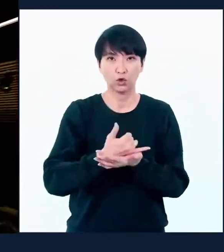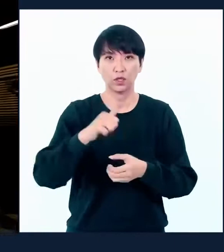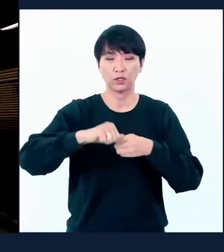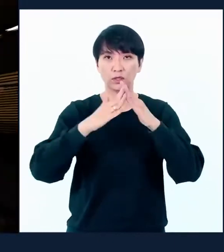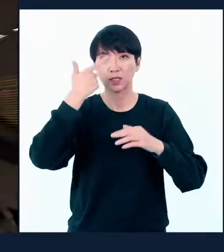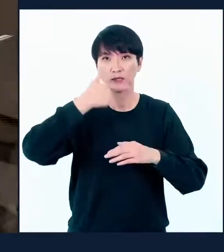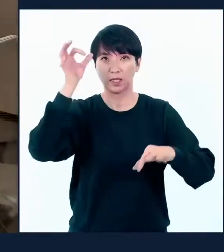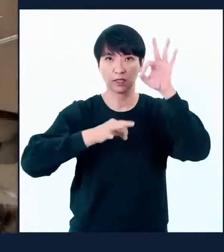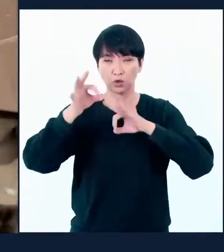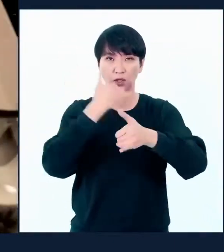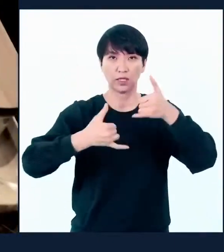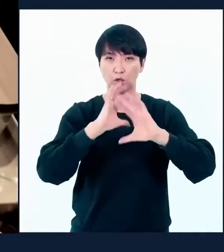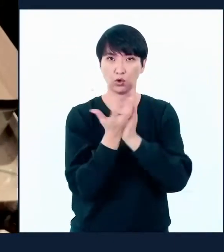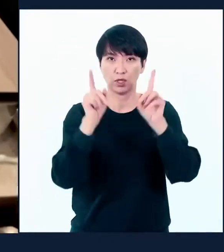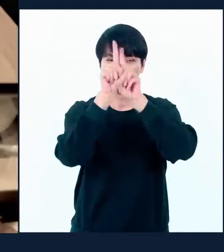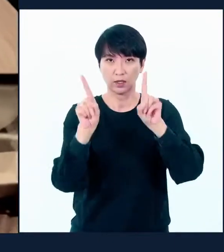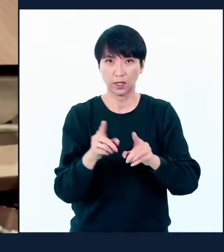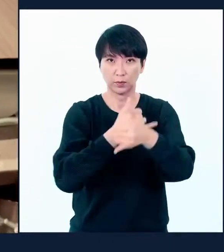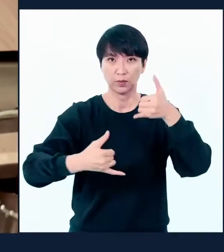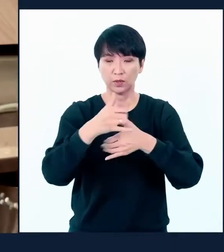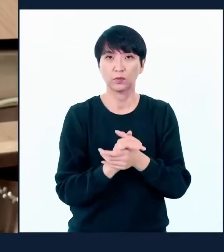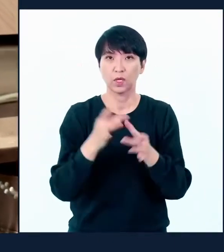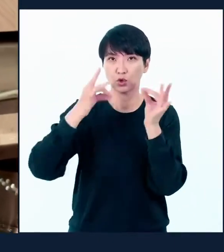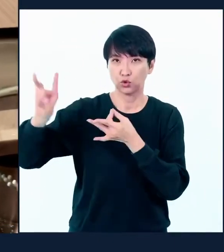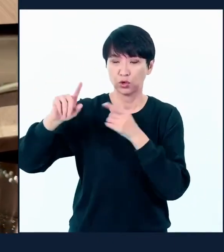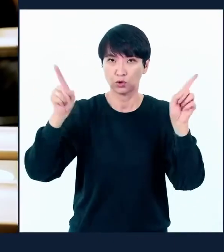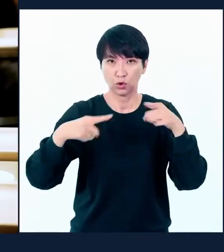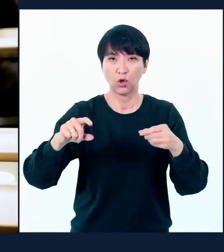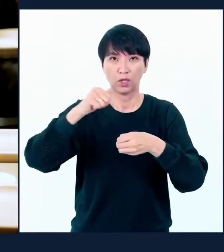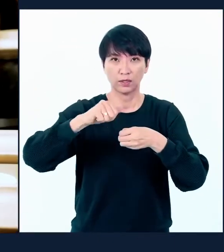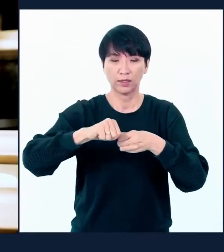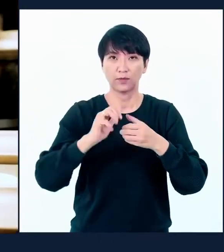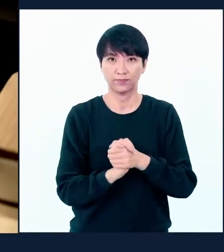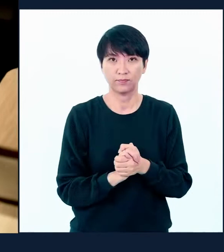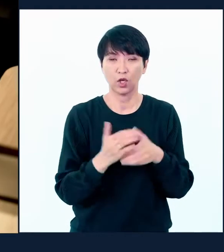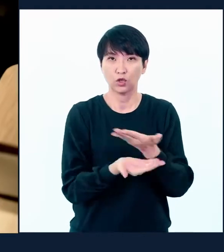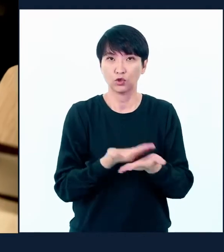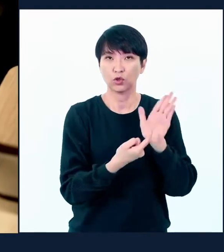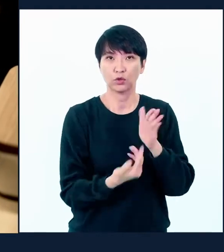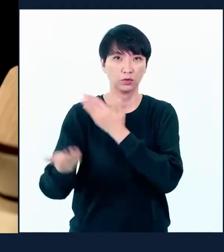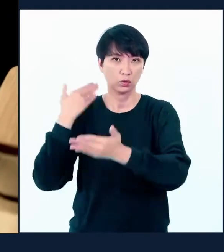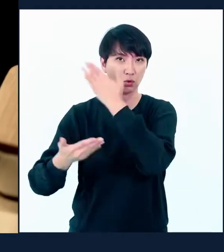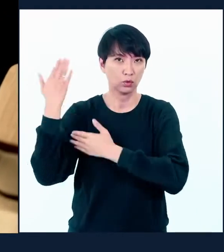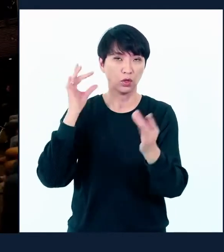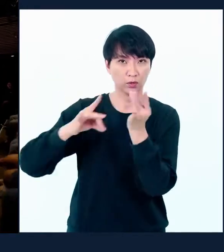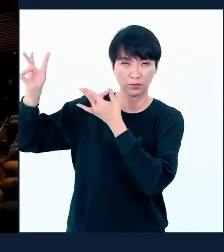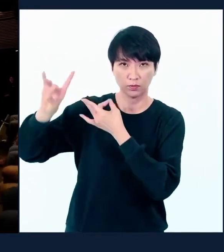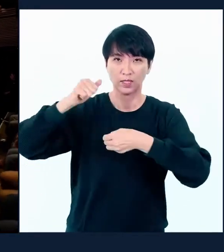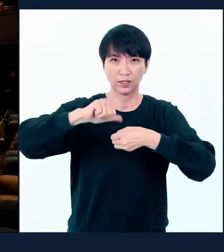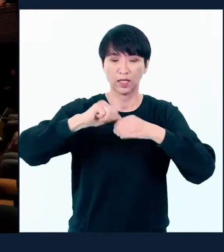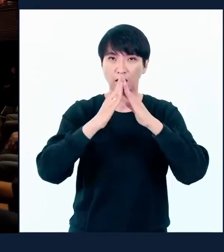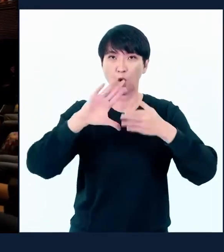常驻的茶馆新星剧团定期上演粤、鄂、茶韵，重现古代戏曲茶楼文化。